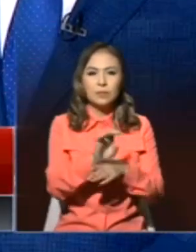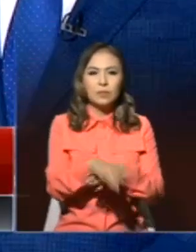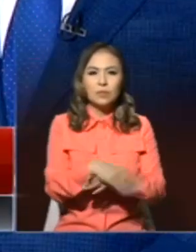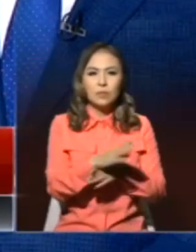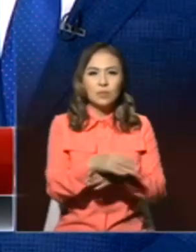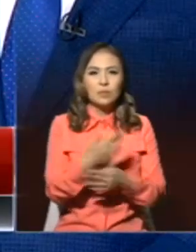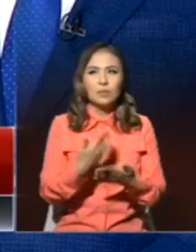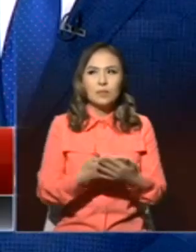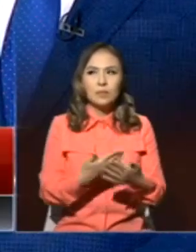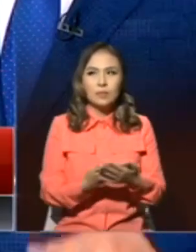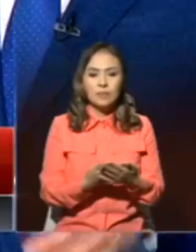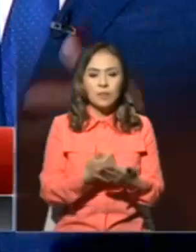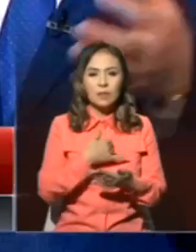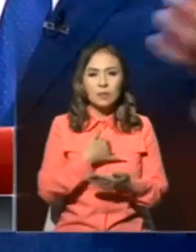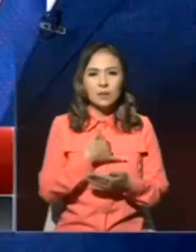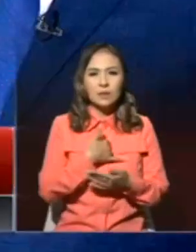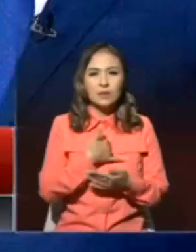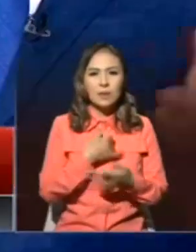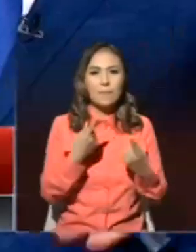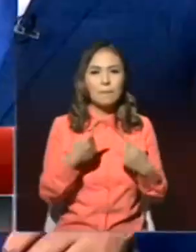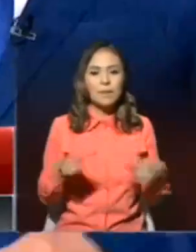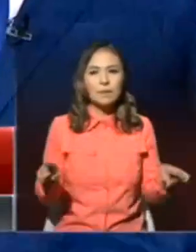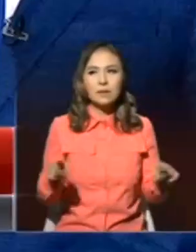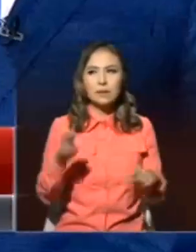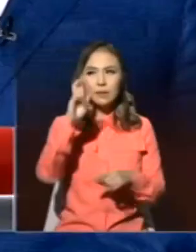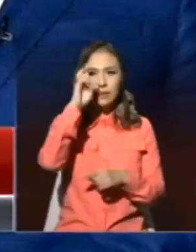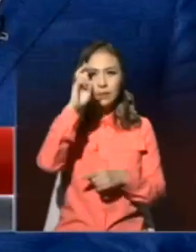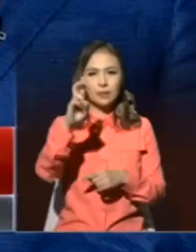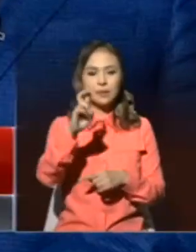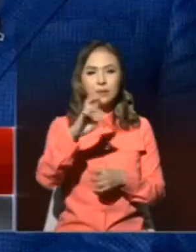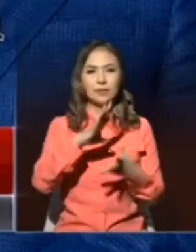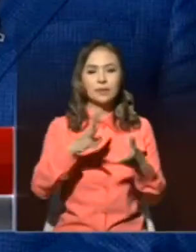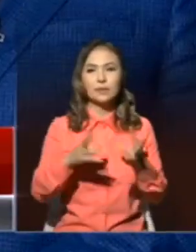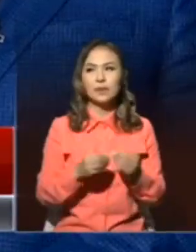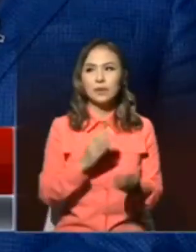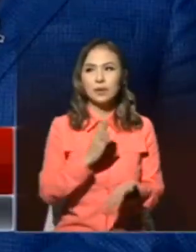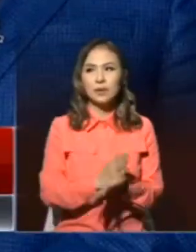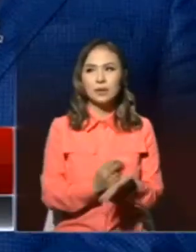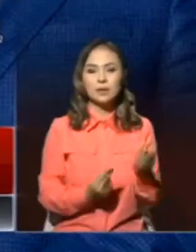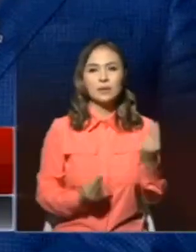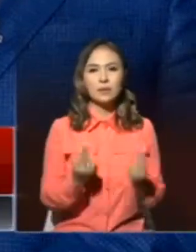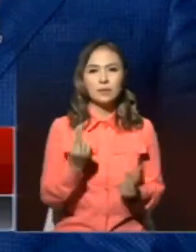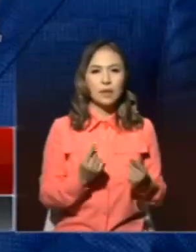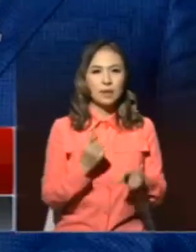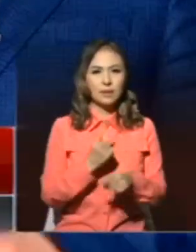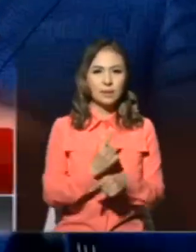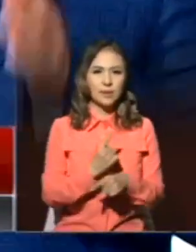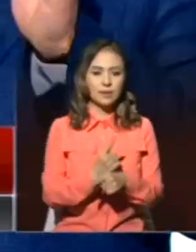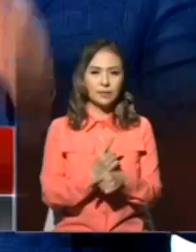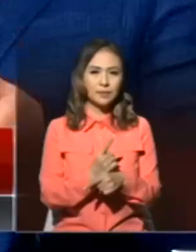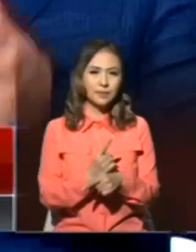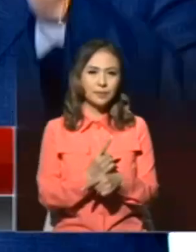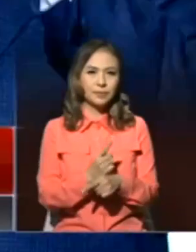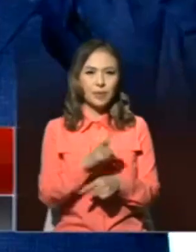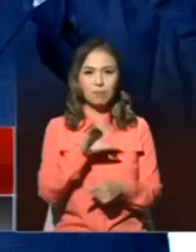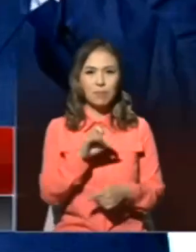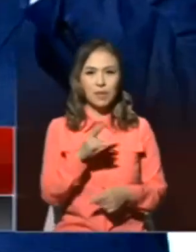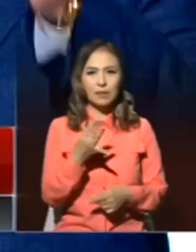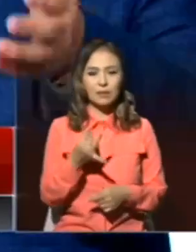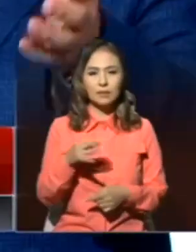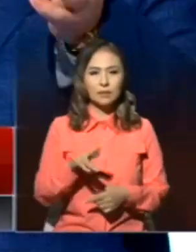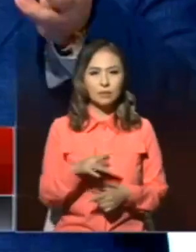Өйткені біздің басқа елдерде басқа мемлекеттер бар ғой, осы құмар ойындарға тыйым салған. Жаңағы Бельгияны